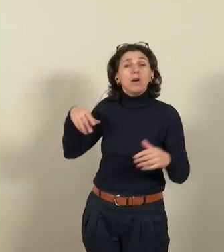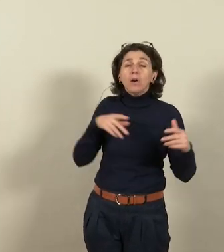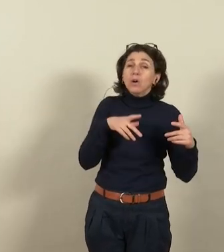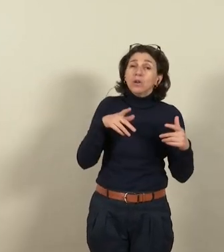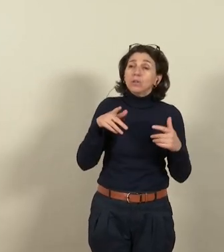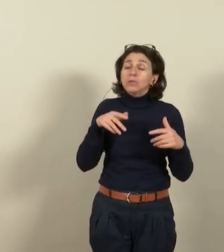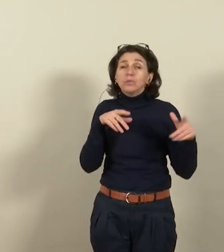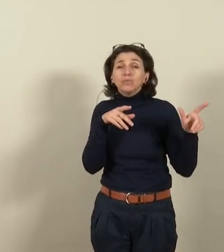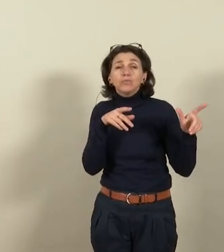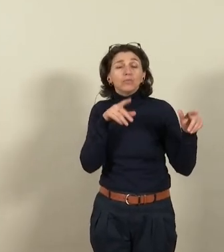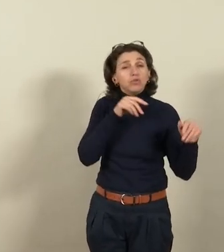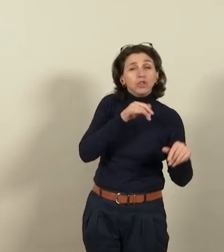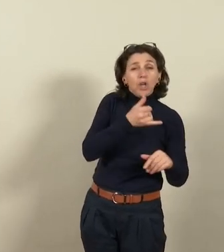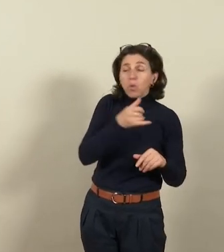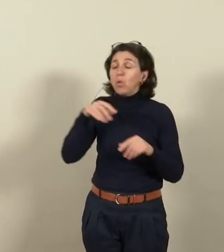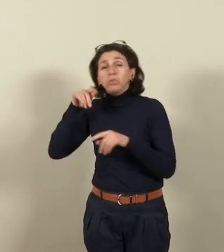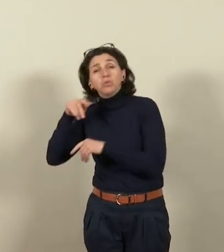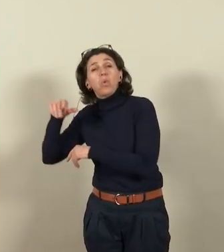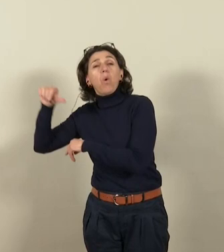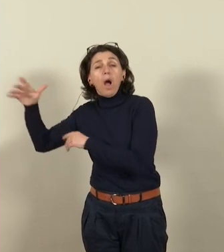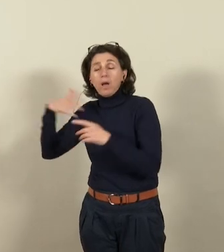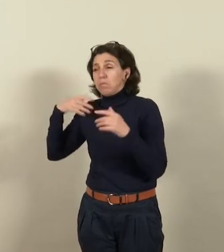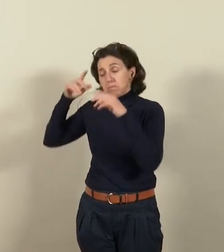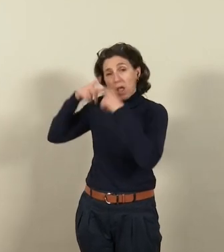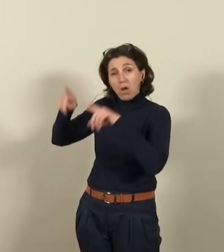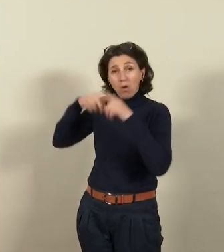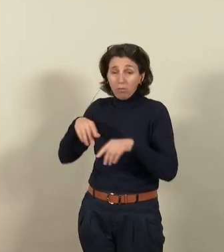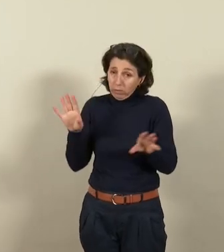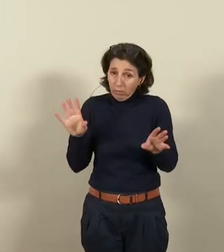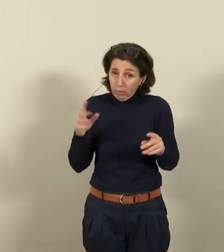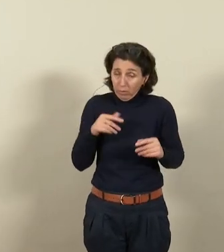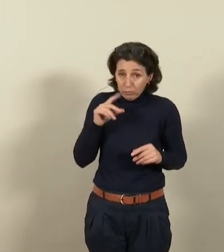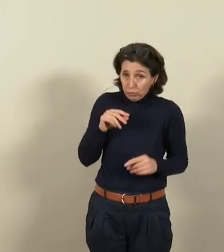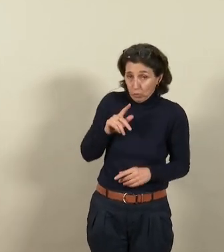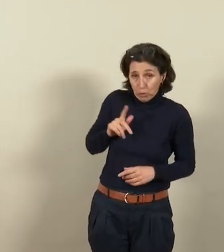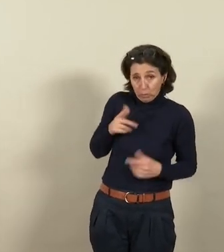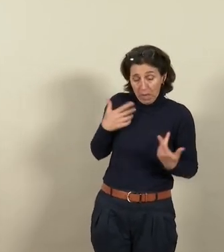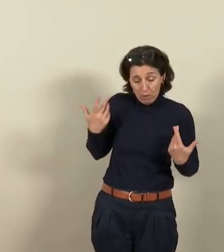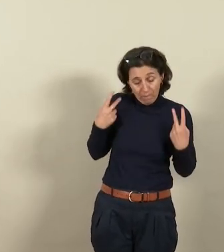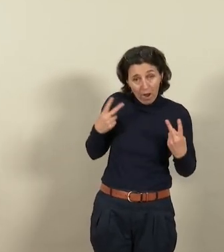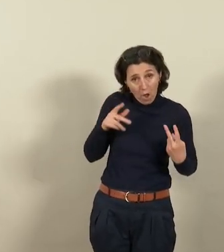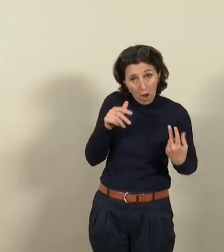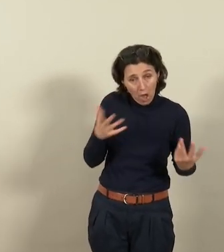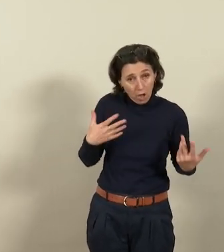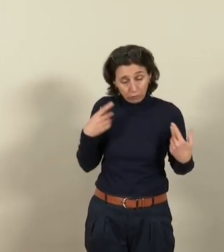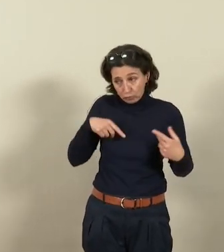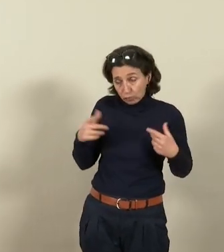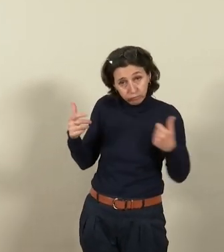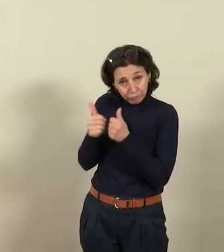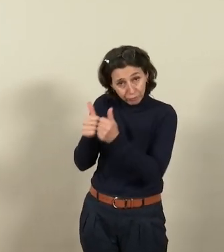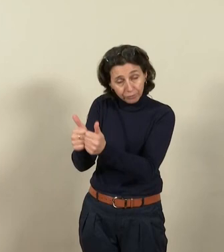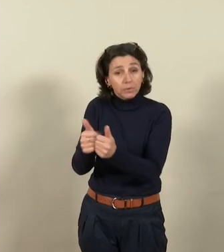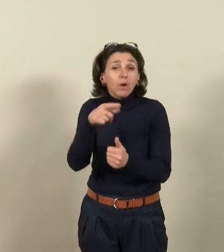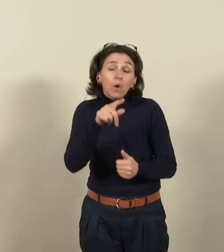voilà on peut avoir parfois des divergences mais je pense que Raphael glxman porte des valeurs que pour lesquelles nous pouvons nous retrouver vous avez d'ailleurs été très content en